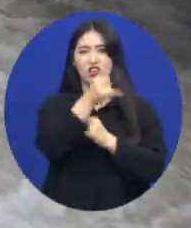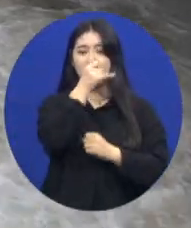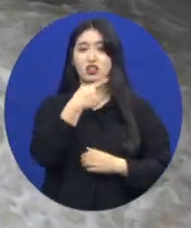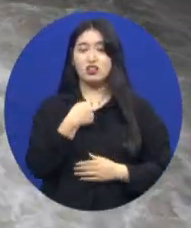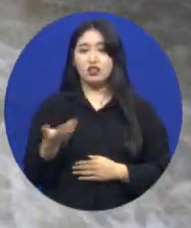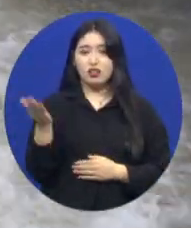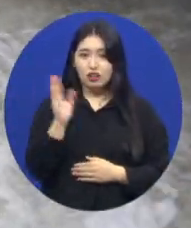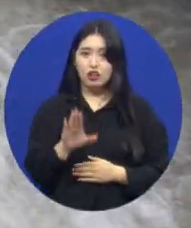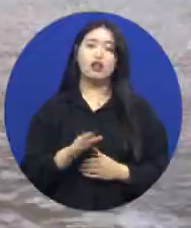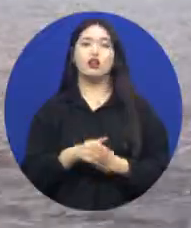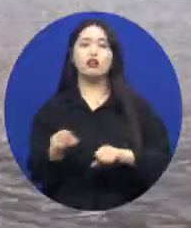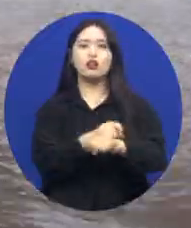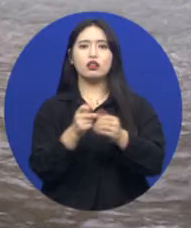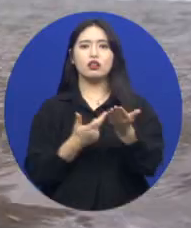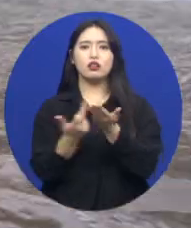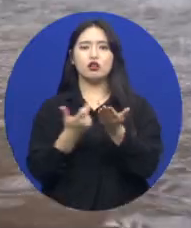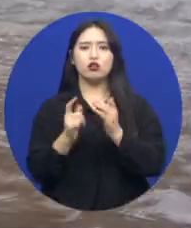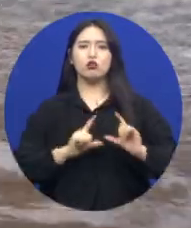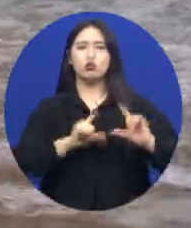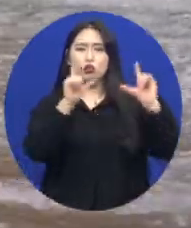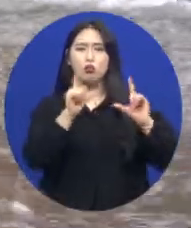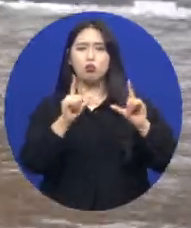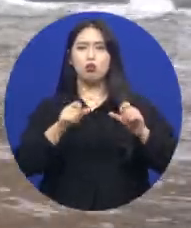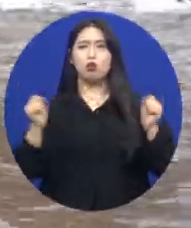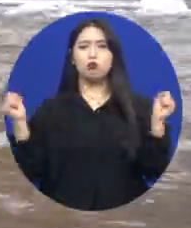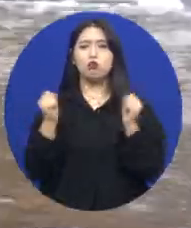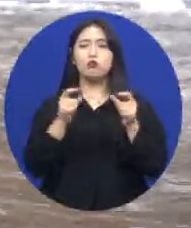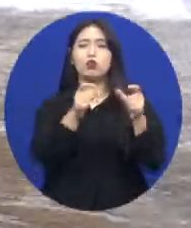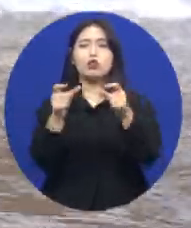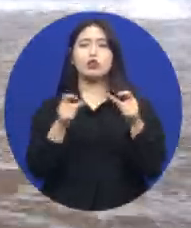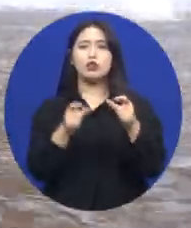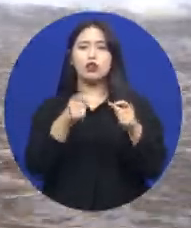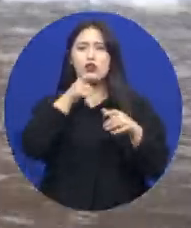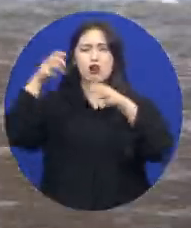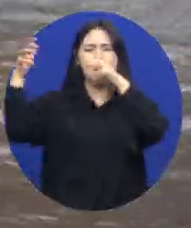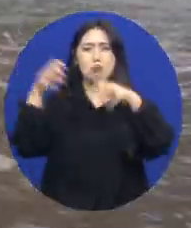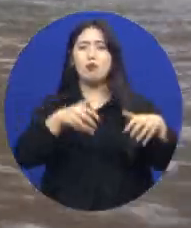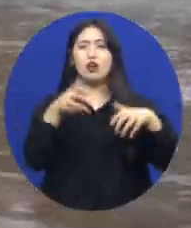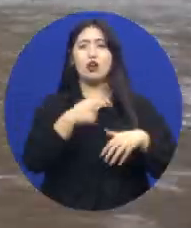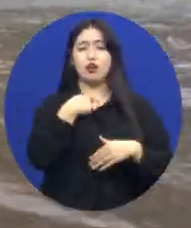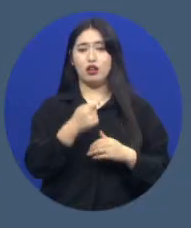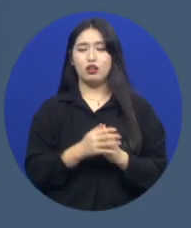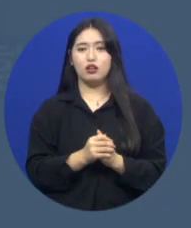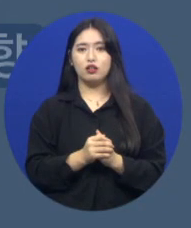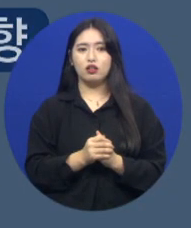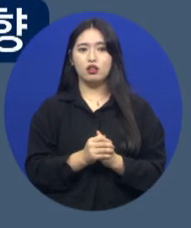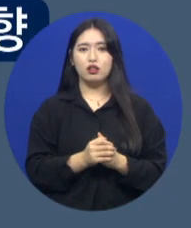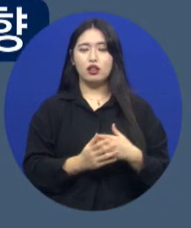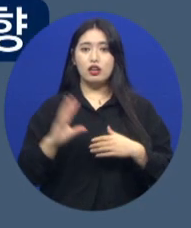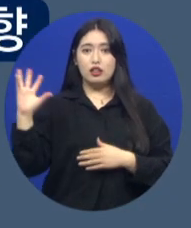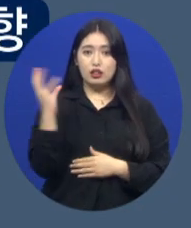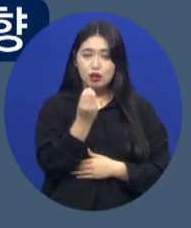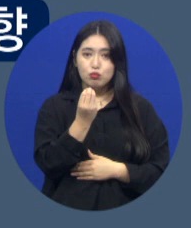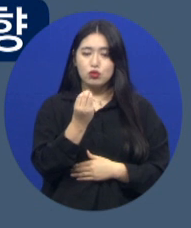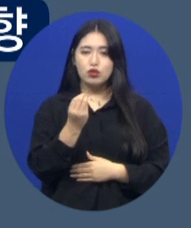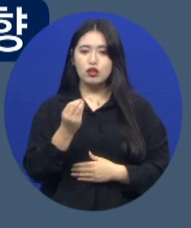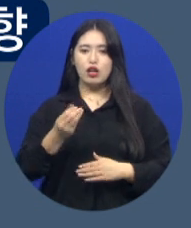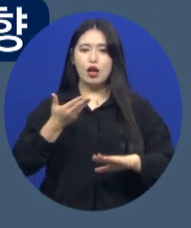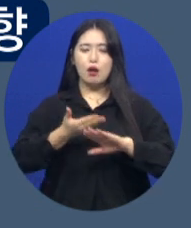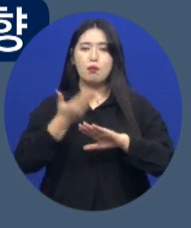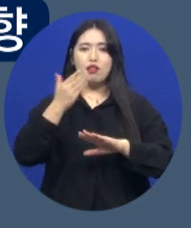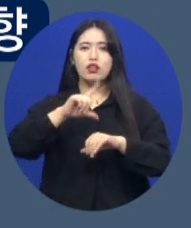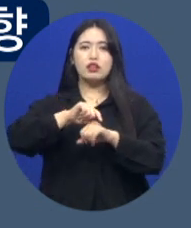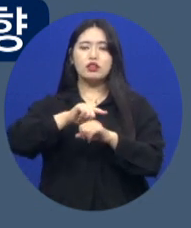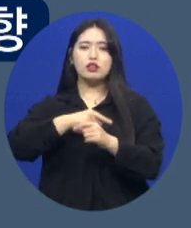가는데요 특히 제주 동부와 북부 지역에 비가 많이 왔습니다 태풍은 반시계 방향으로 돌기